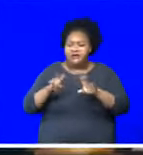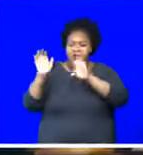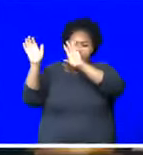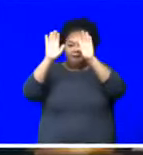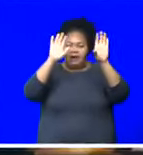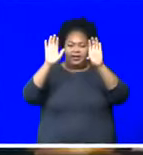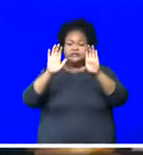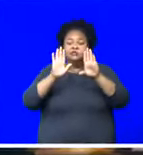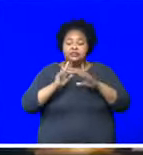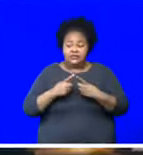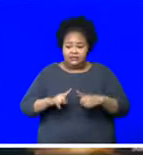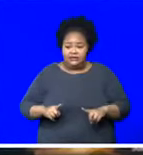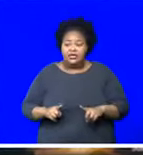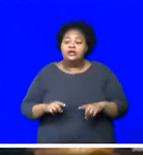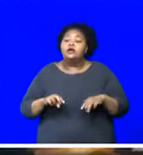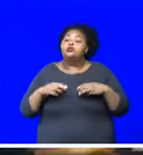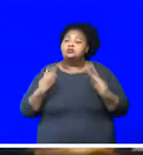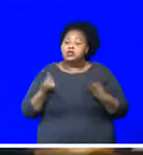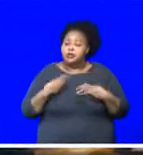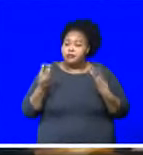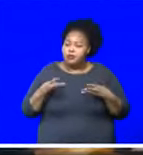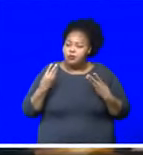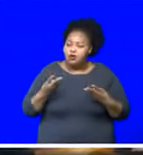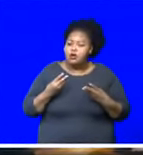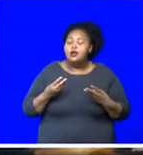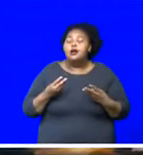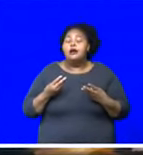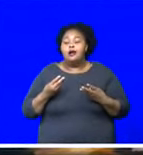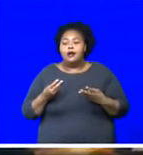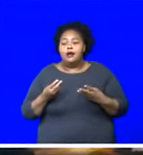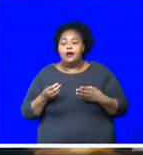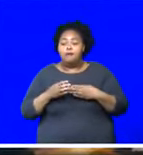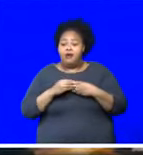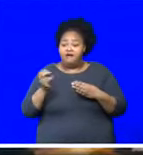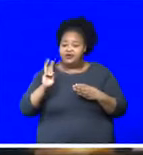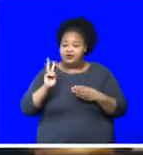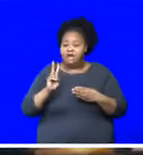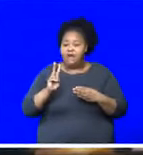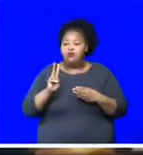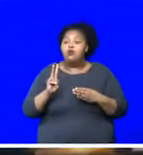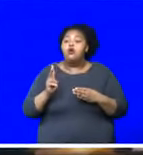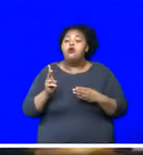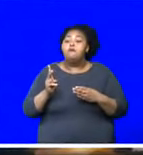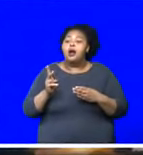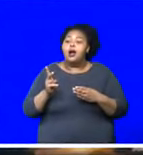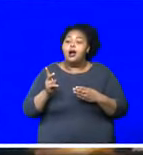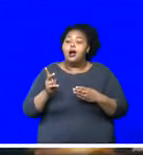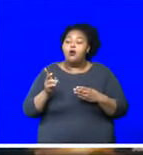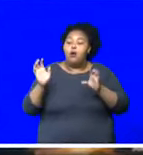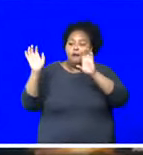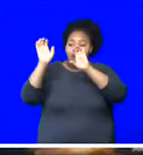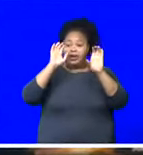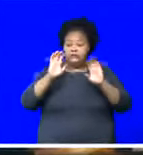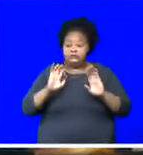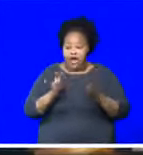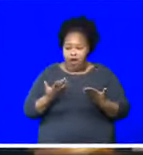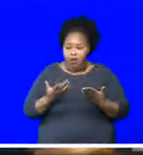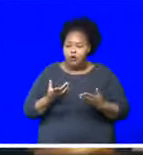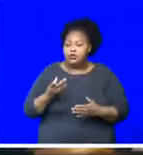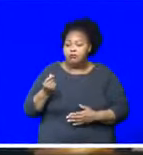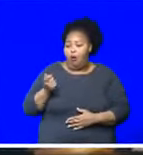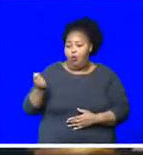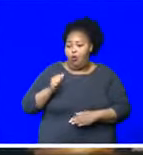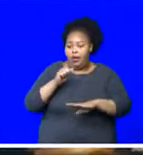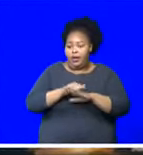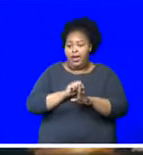bangatisebentisa kanjani tilimo tabo kwenta ibhizinisi. Imvuna yelitiko letekulima Jabulani Mabuza ithi balimi kumele bafunze ibhizinisi